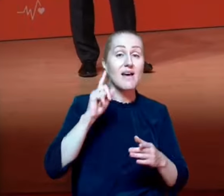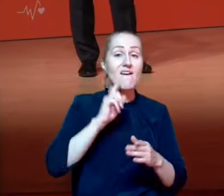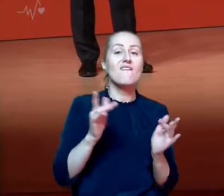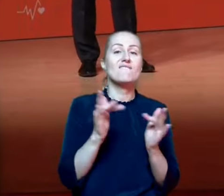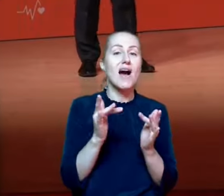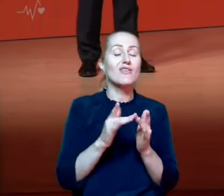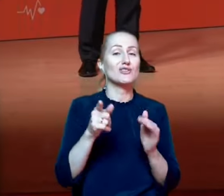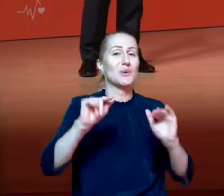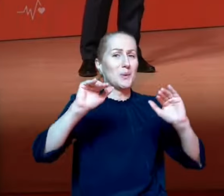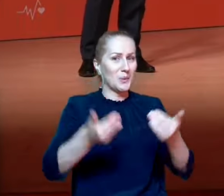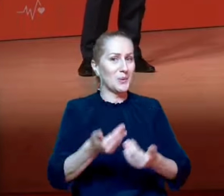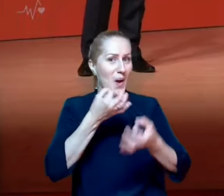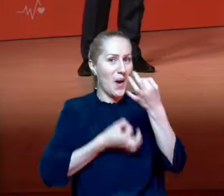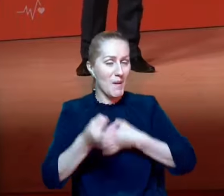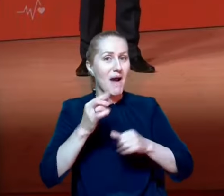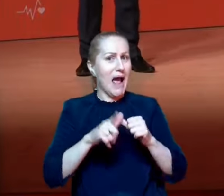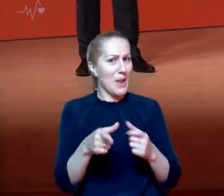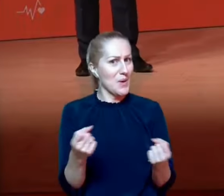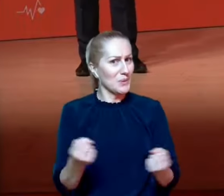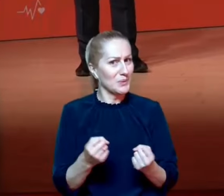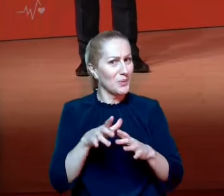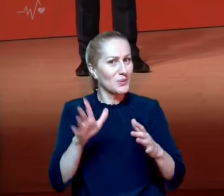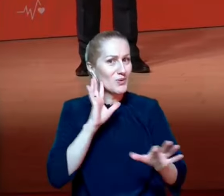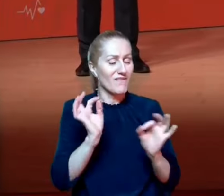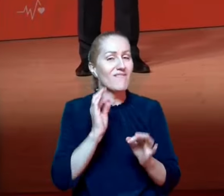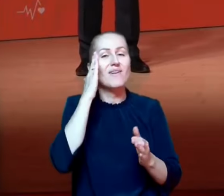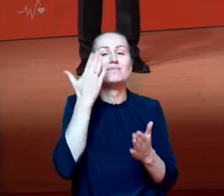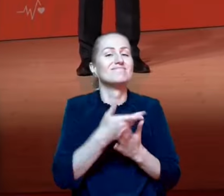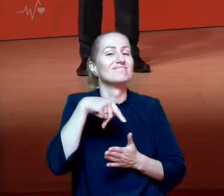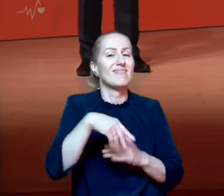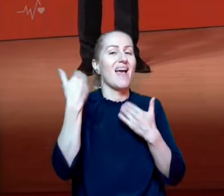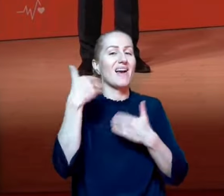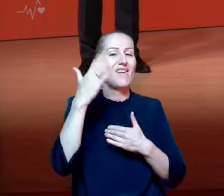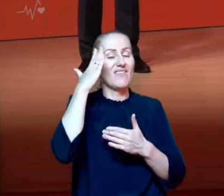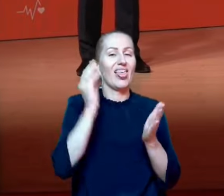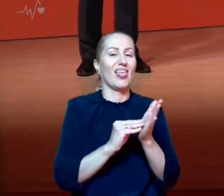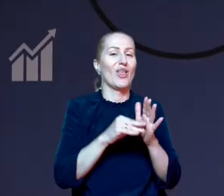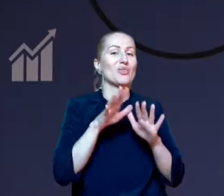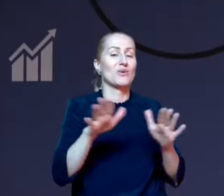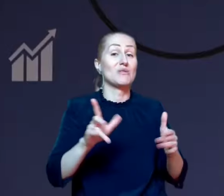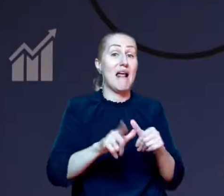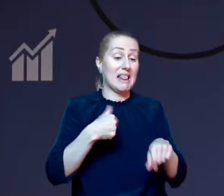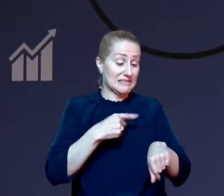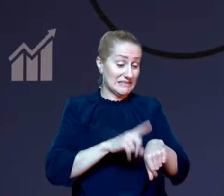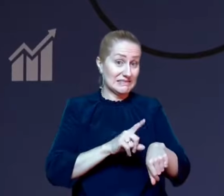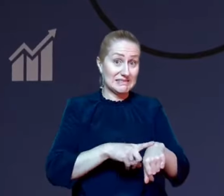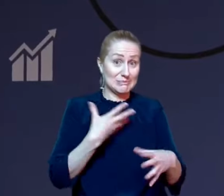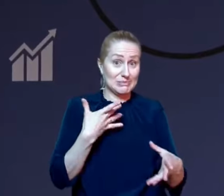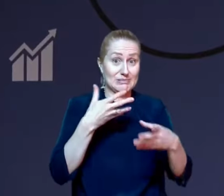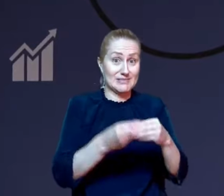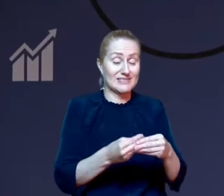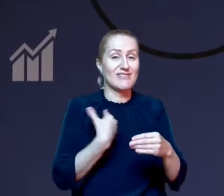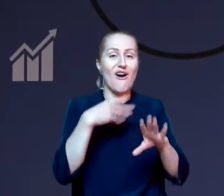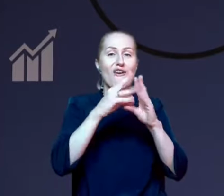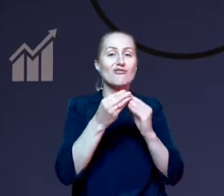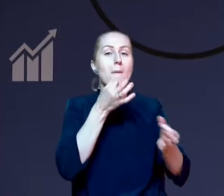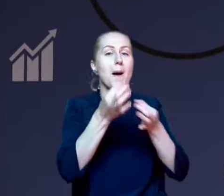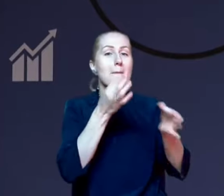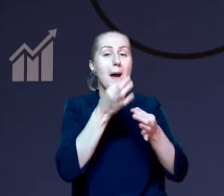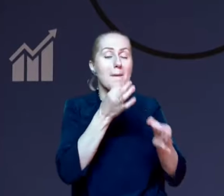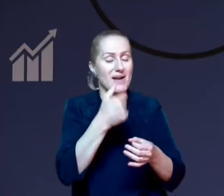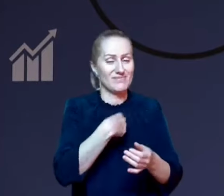dość obszerny, no bo wiemy, że w Katowicach dzieje się naprawdę dużo. Niestety goni nas czas i ja nie jestem panu w stanie zadać wszystkich pytań, które